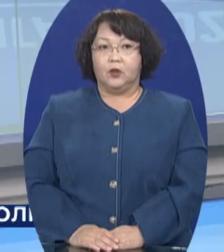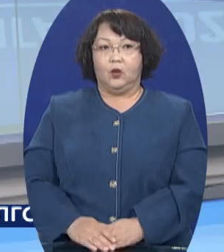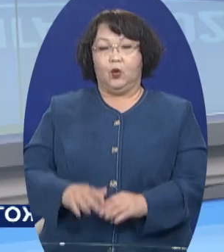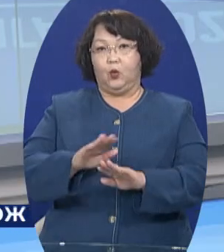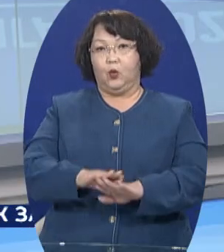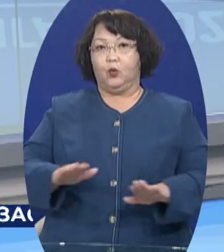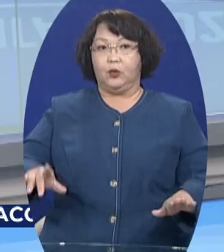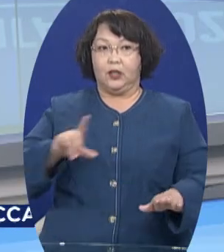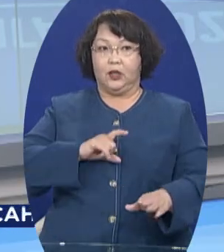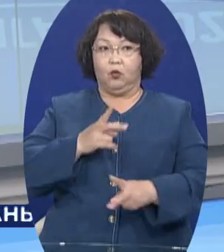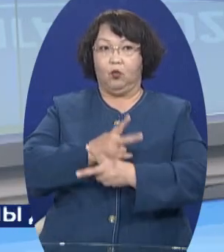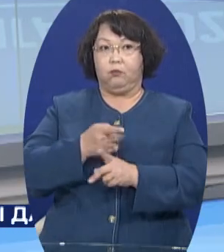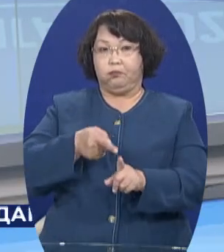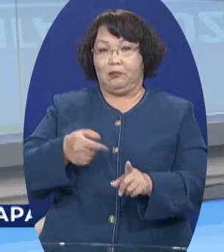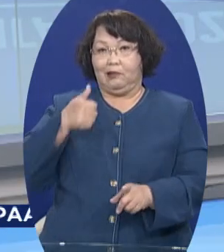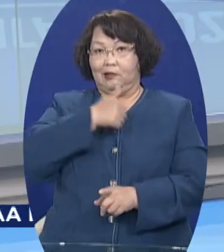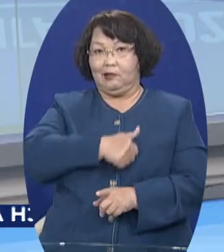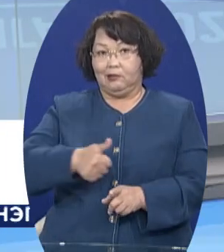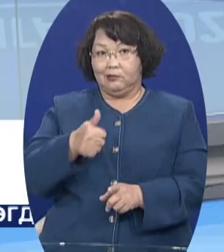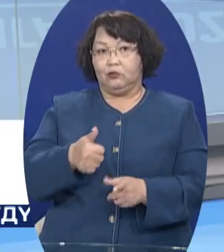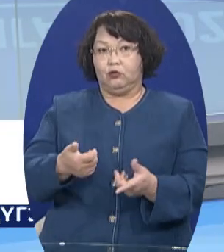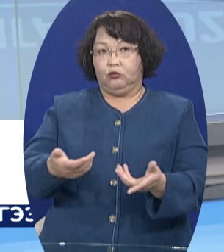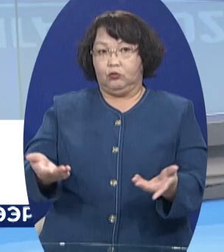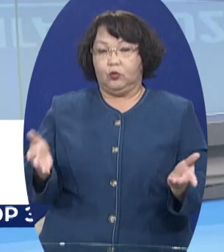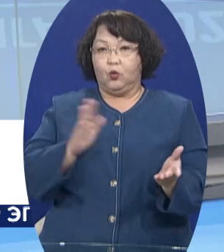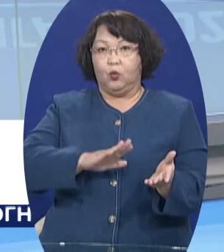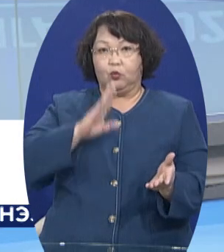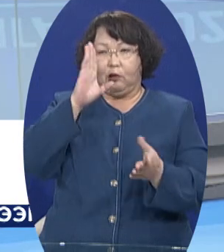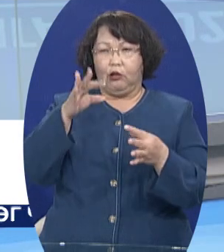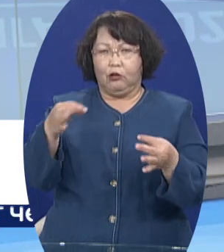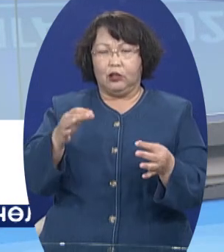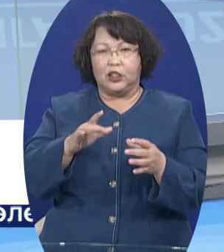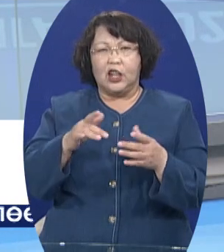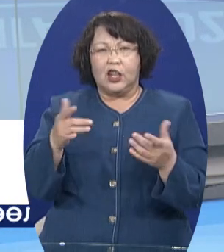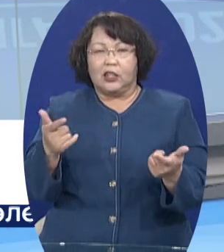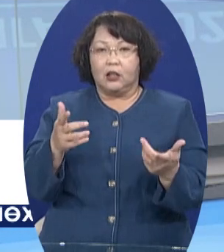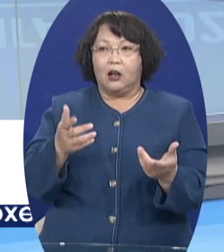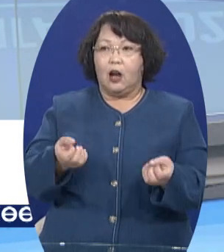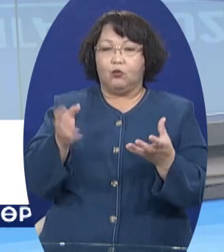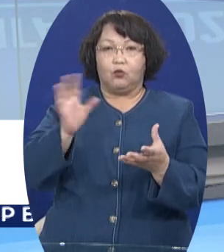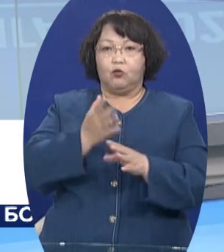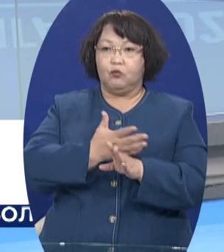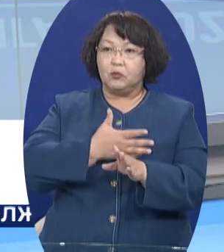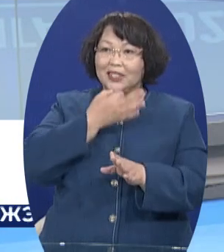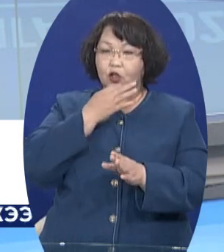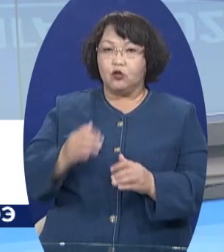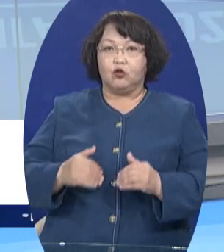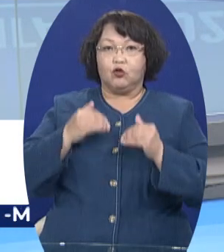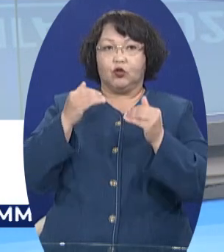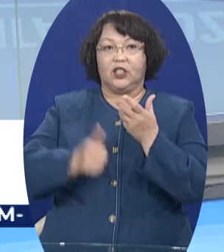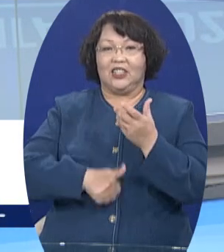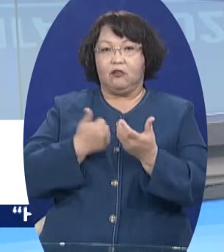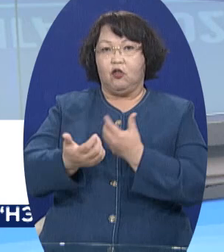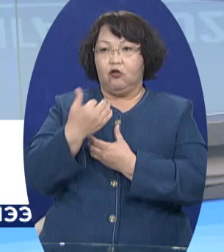Хүүхдийн эрхийн хуулиудын хэрэгжилтийг хангах, хүүхдийн эрсдэлт нөхцөлд өртгөөс урьдчилан сэргийлэх болоод тэдний хөгжил оролцоог дэмжих хүрээнд хүүхдийн